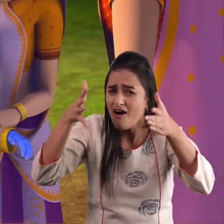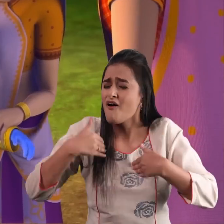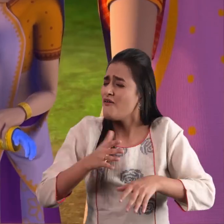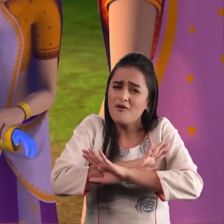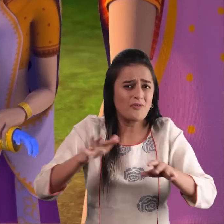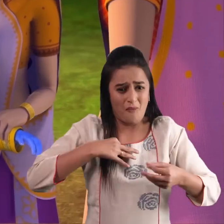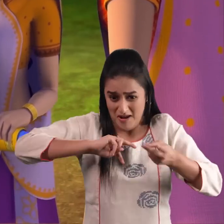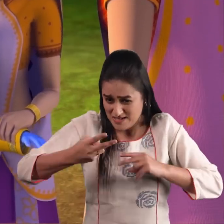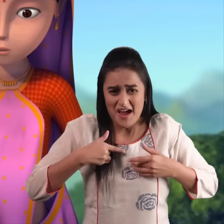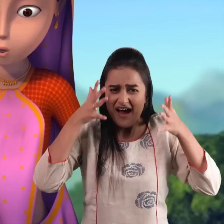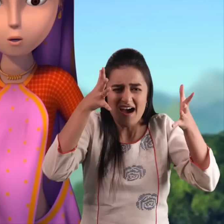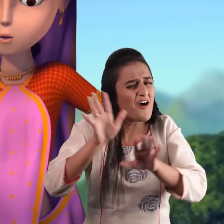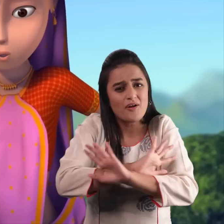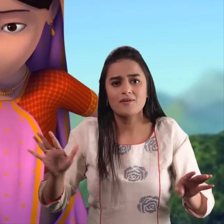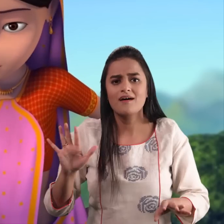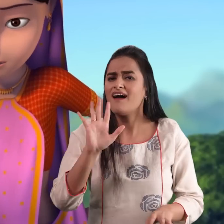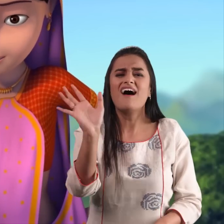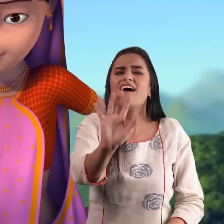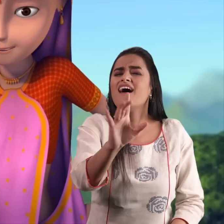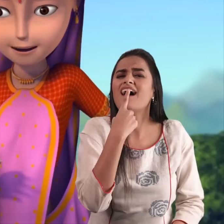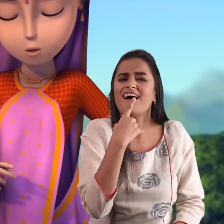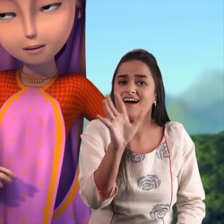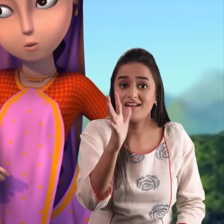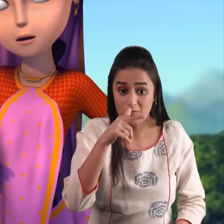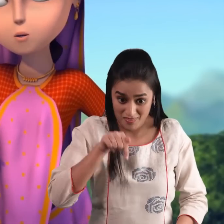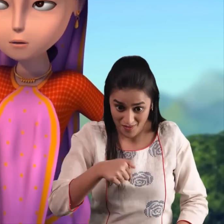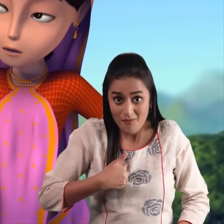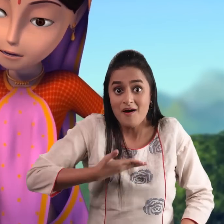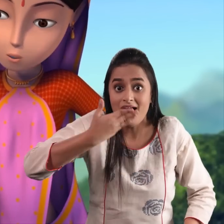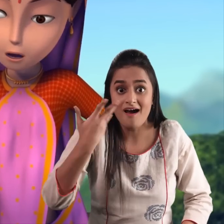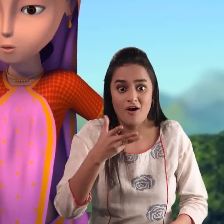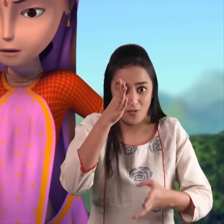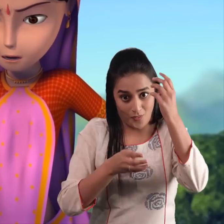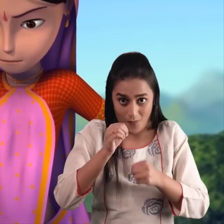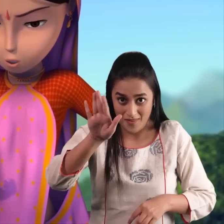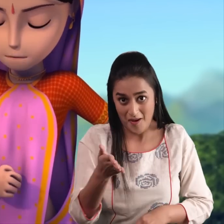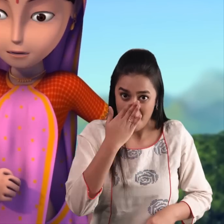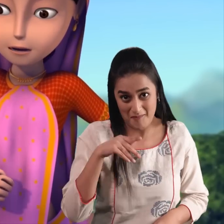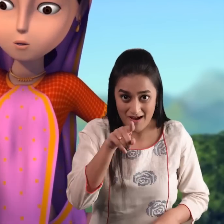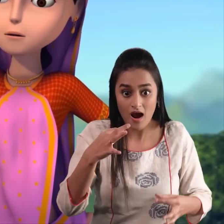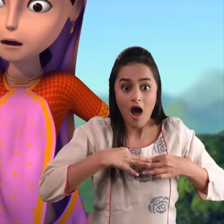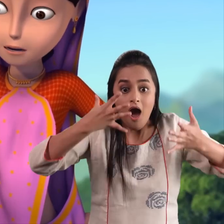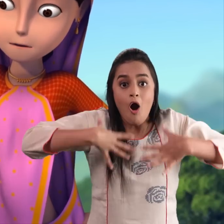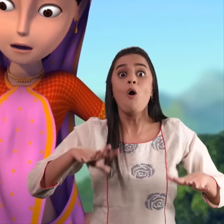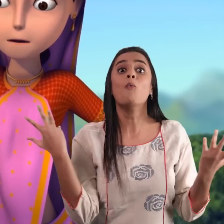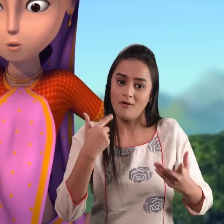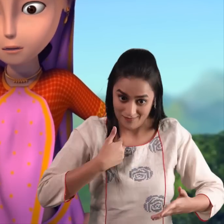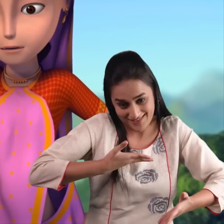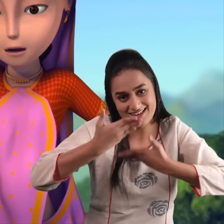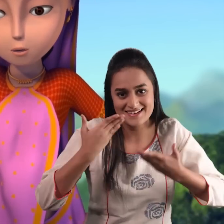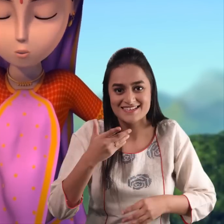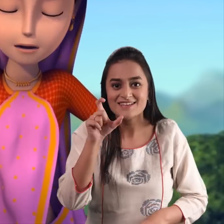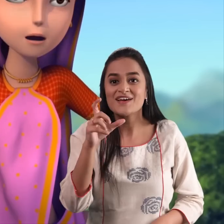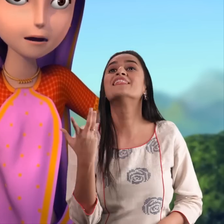बदलकर किसी को तंग नहीं करूँगा। उसकी जरूरत नहीं पड़ेगी, क्योंकि हम तुम्हें सिखाएंगी कि दूध मक्खन ले जाने के लिए कैसे वस्त्र पहनने